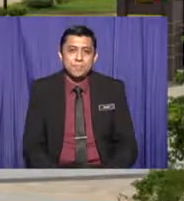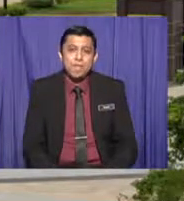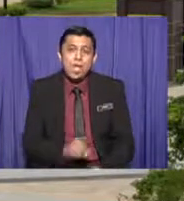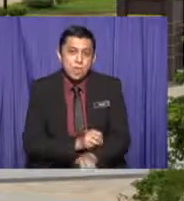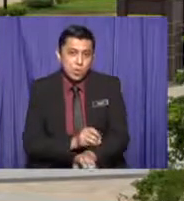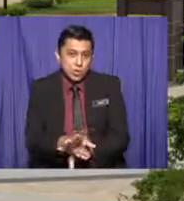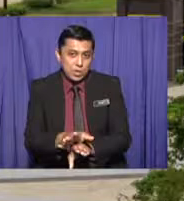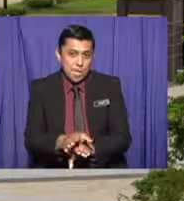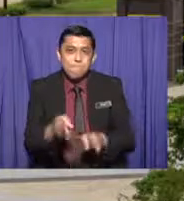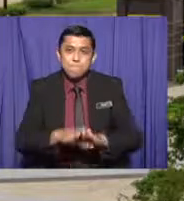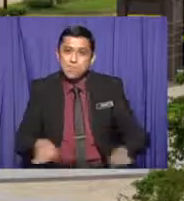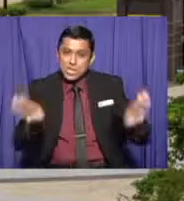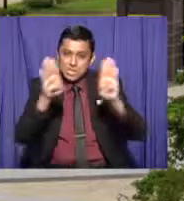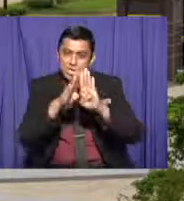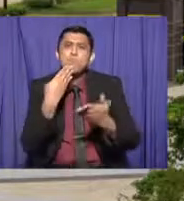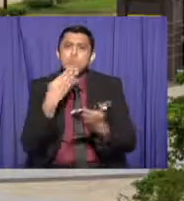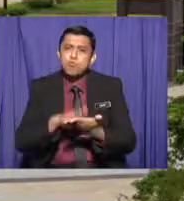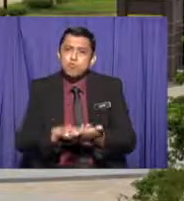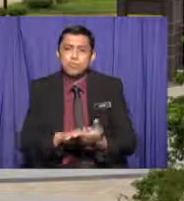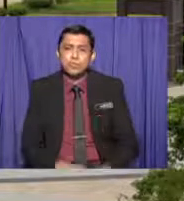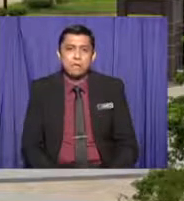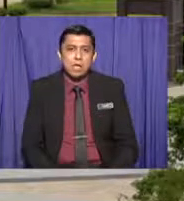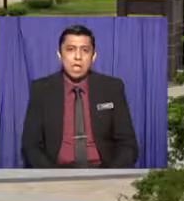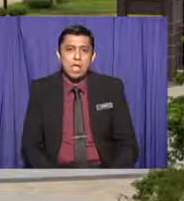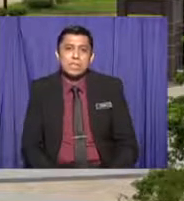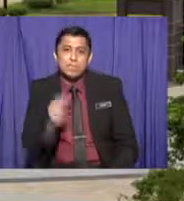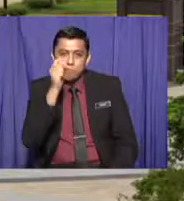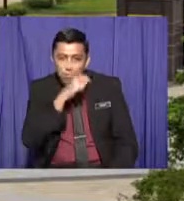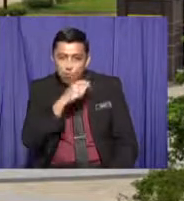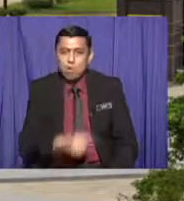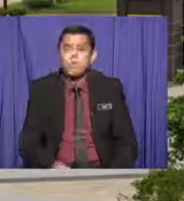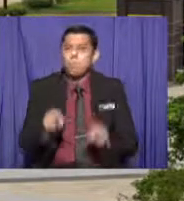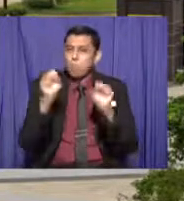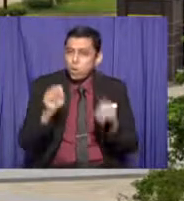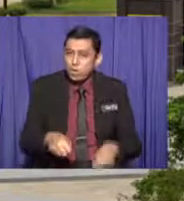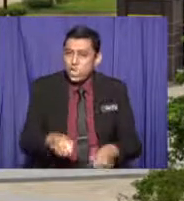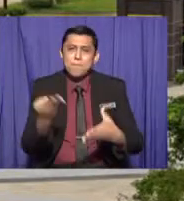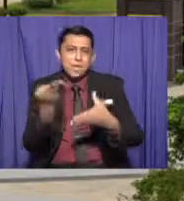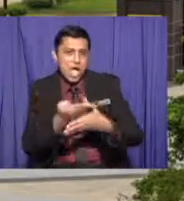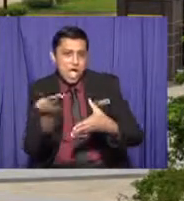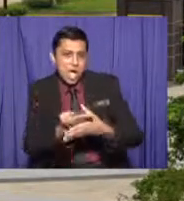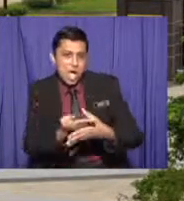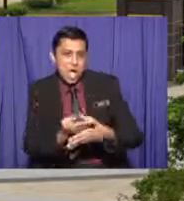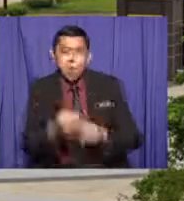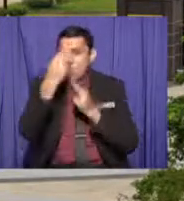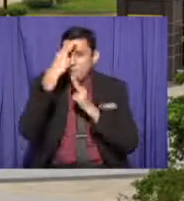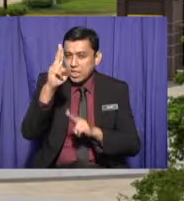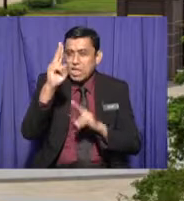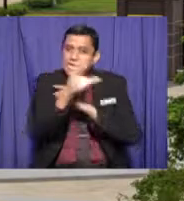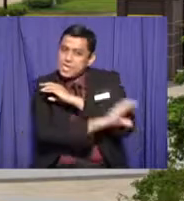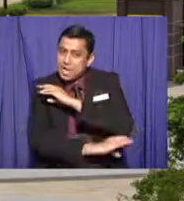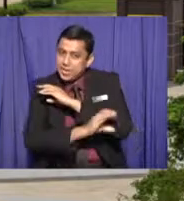penularan berita negatif atau palsu yang boleh mengugat kedaulatan